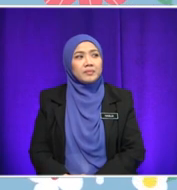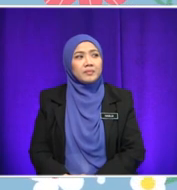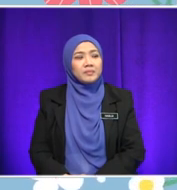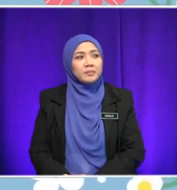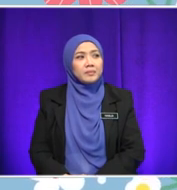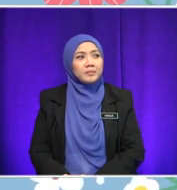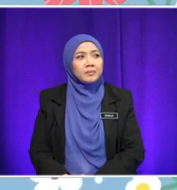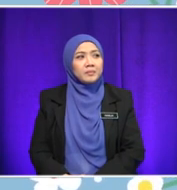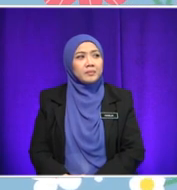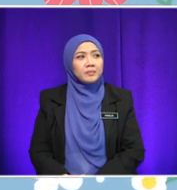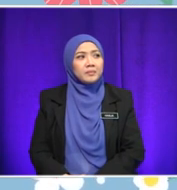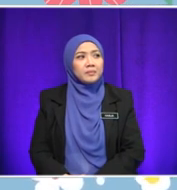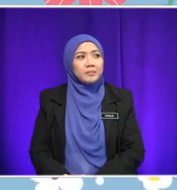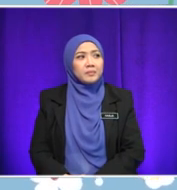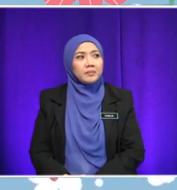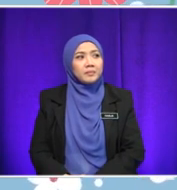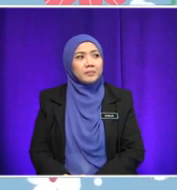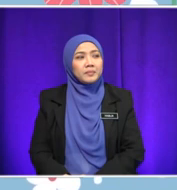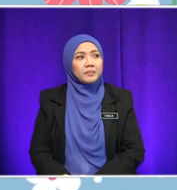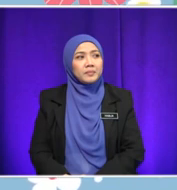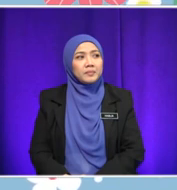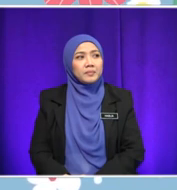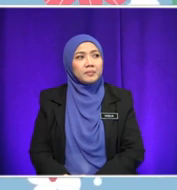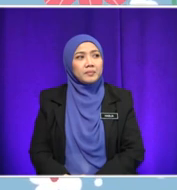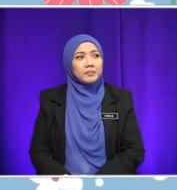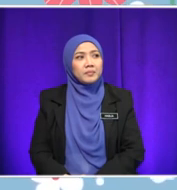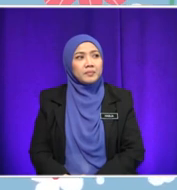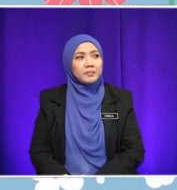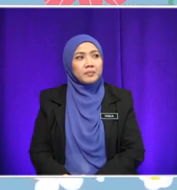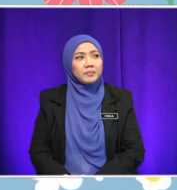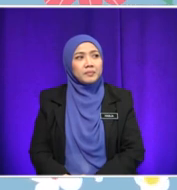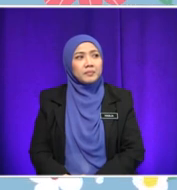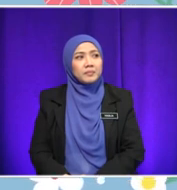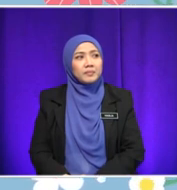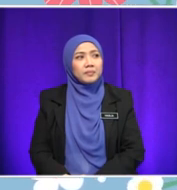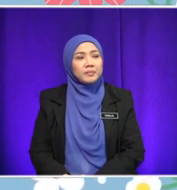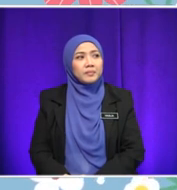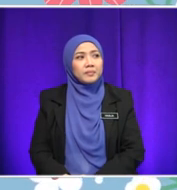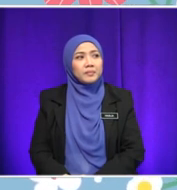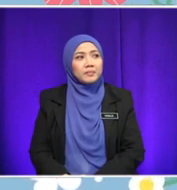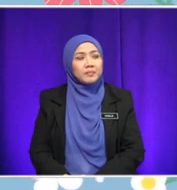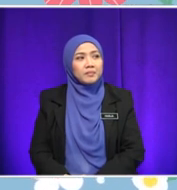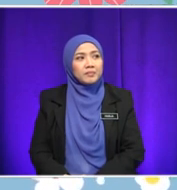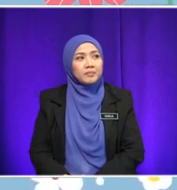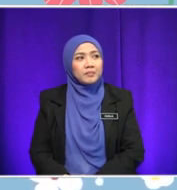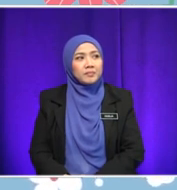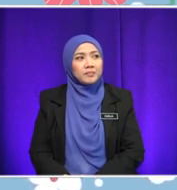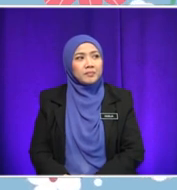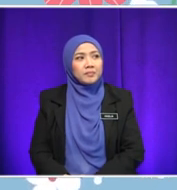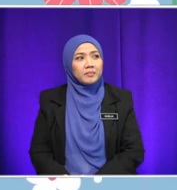dari tepi pula oke kemudian di sini kemas-kemaskan